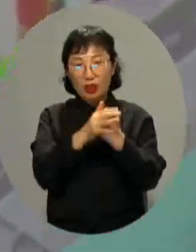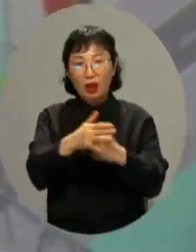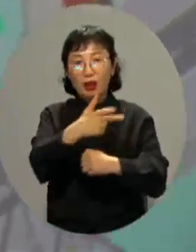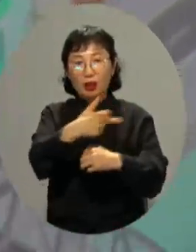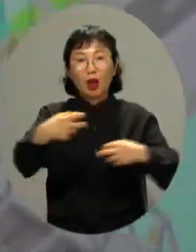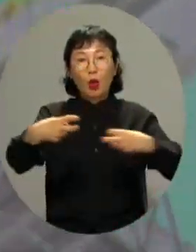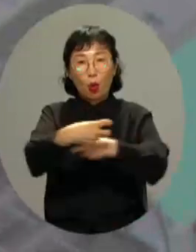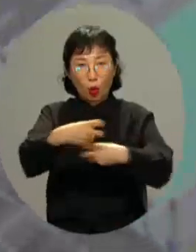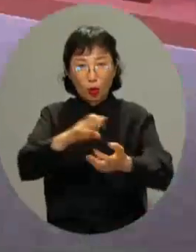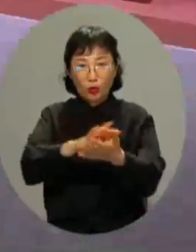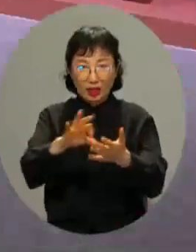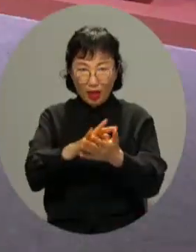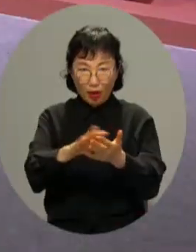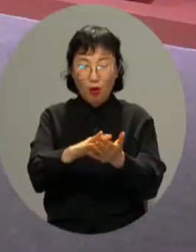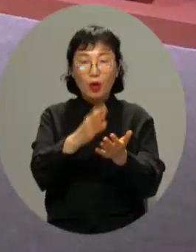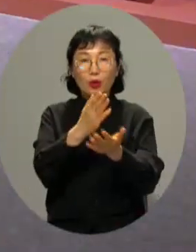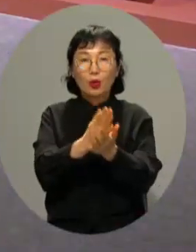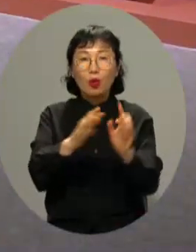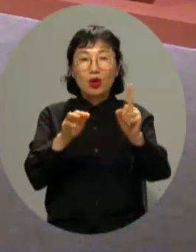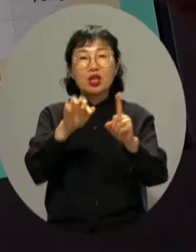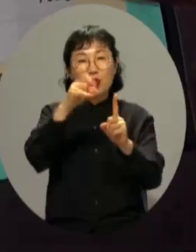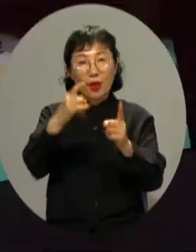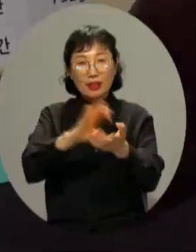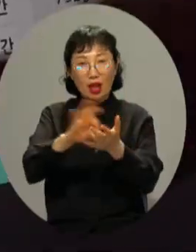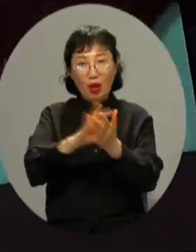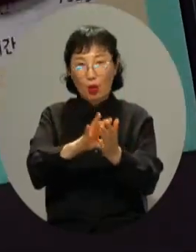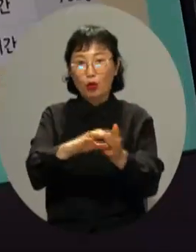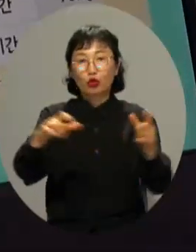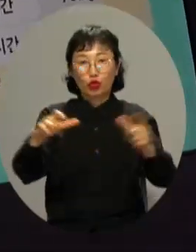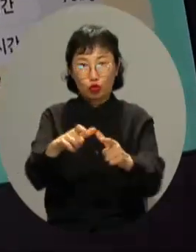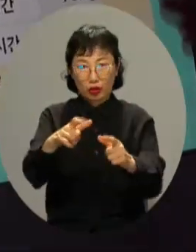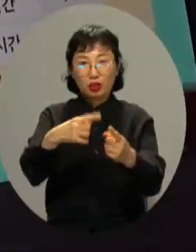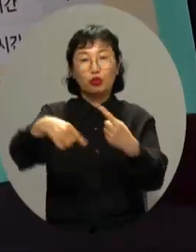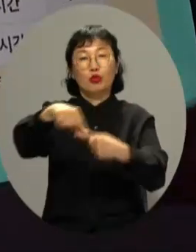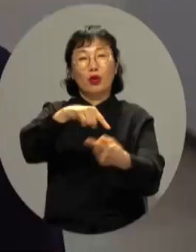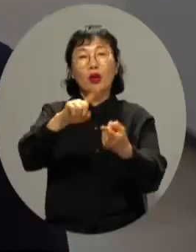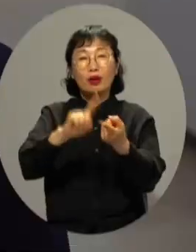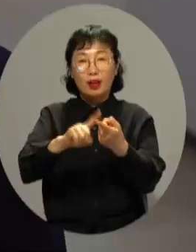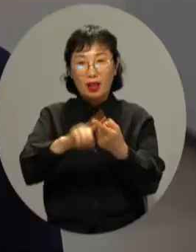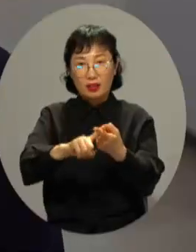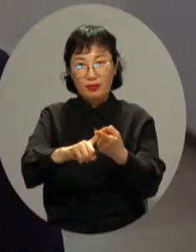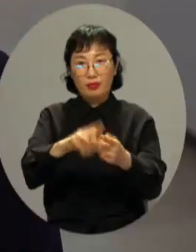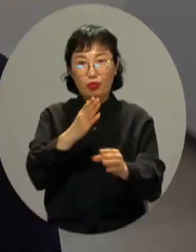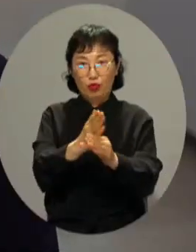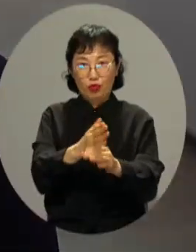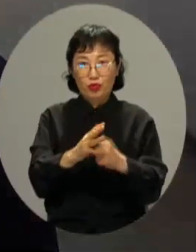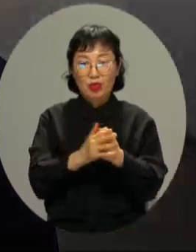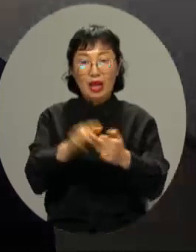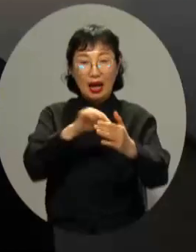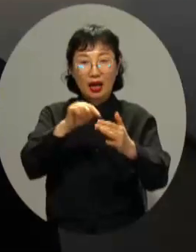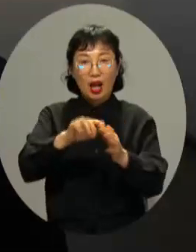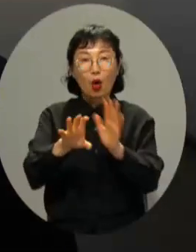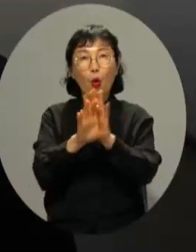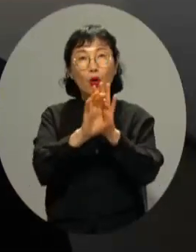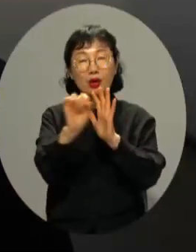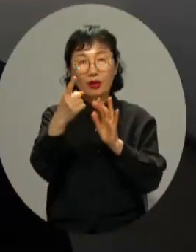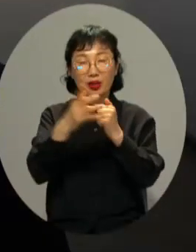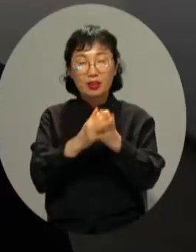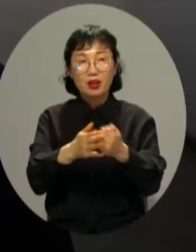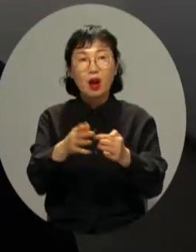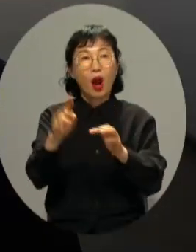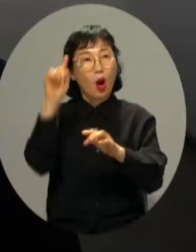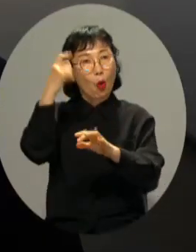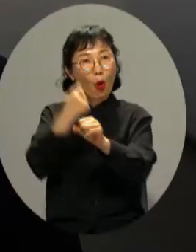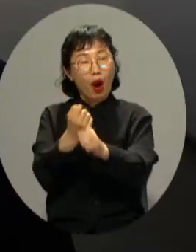이용과 다회용품 사용을 강조하는 탄소 중립 게임도 운영됩니다. 지난해까지 코로나로 인해 과학관도